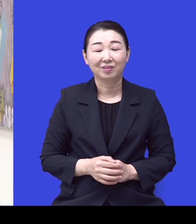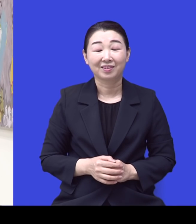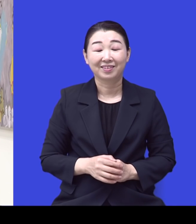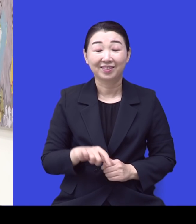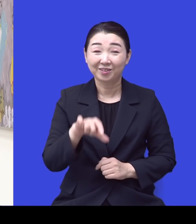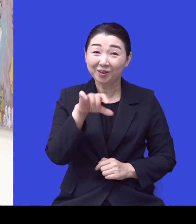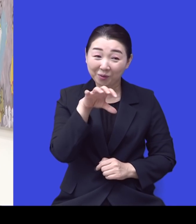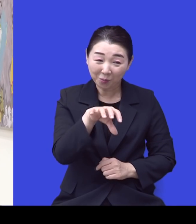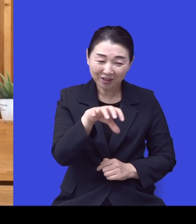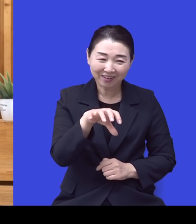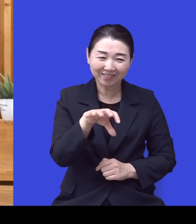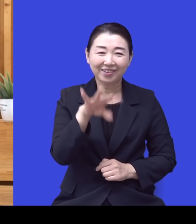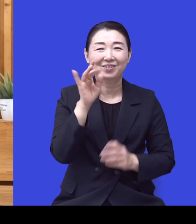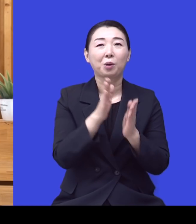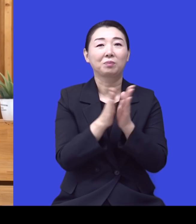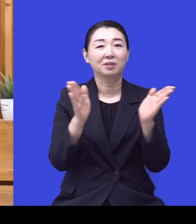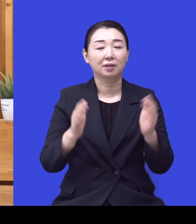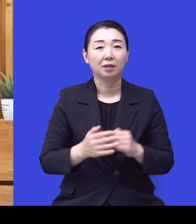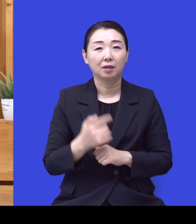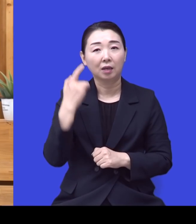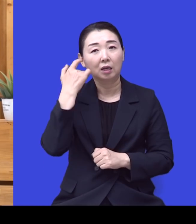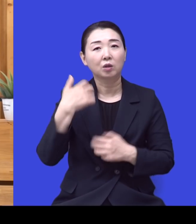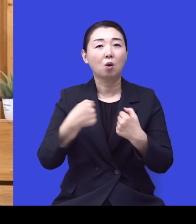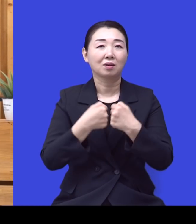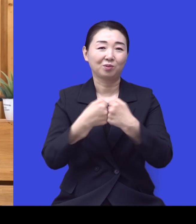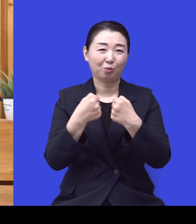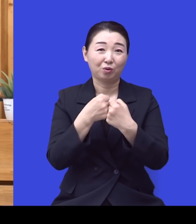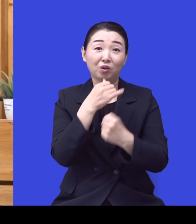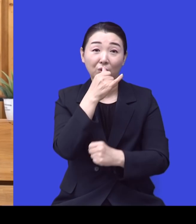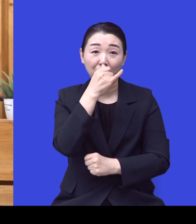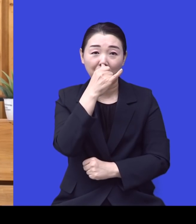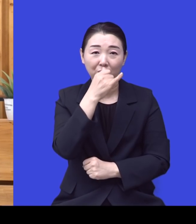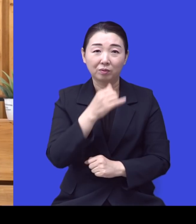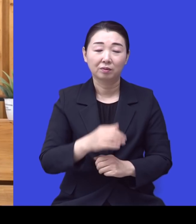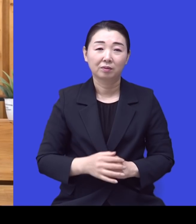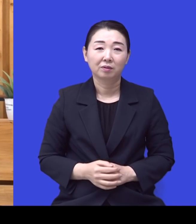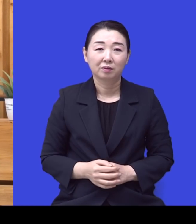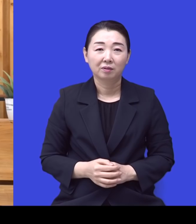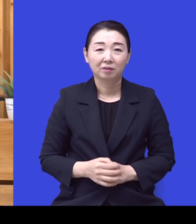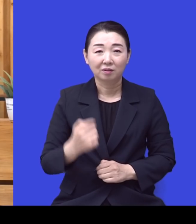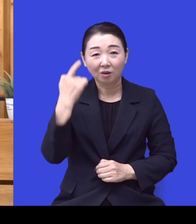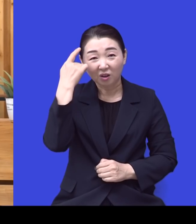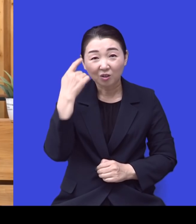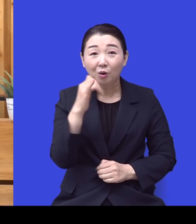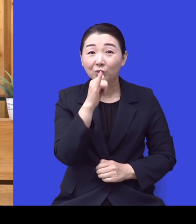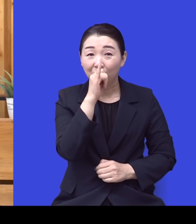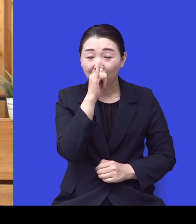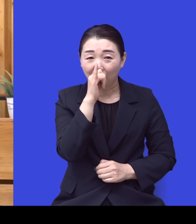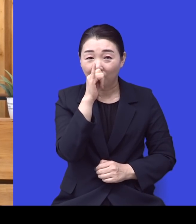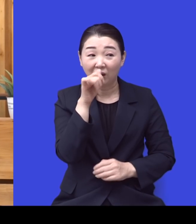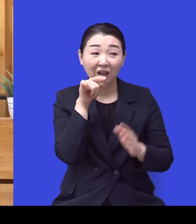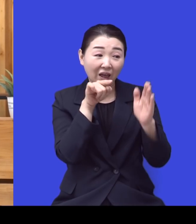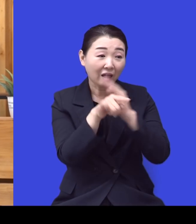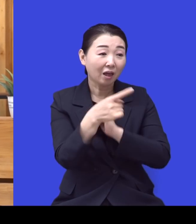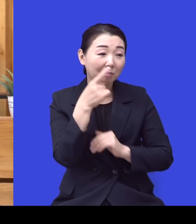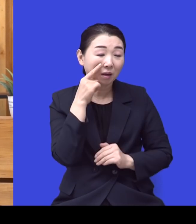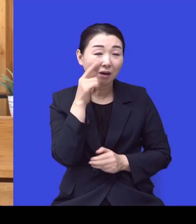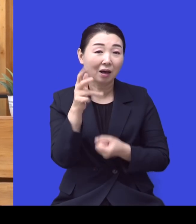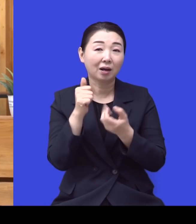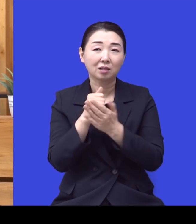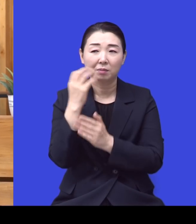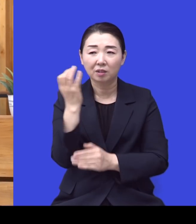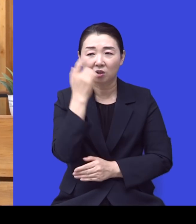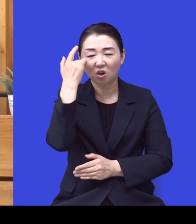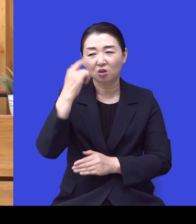도착하게 된 거예요. 사실 영적 전쟁이 아, 벌어지거든요. 네, 네, 사실 네. 그런 영들이 있는 곳에 네, 가게 되면 네, 네. 이런 하나님의